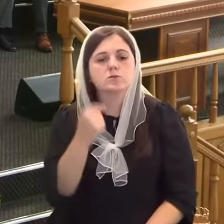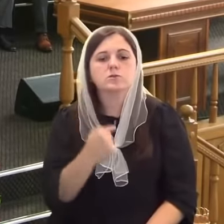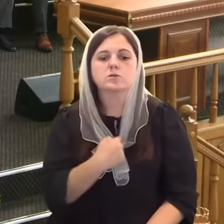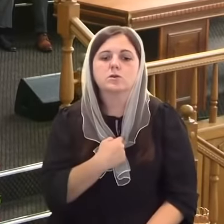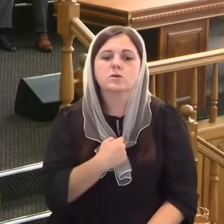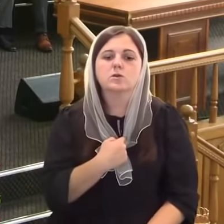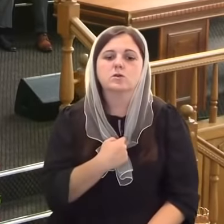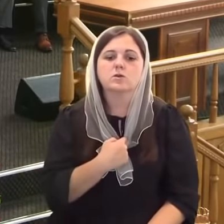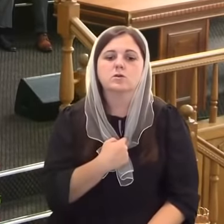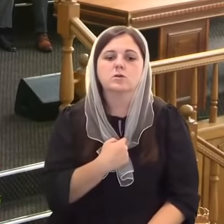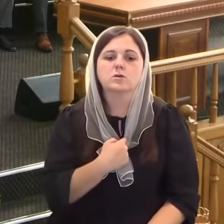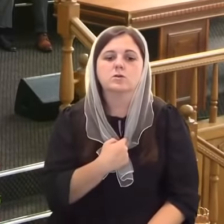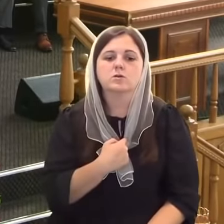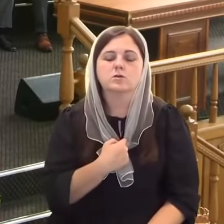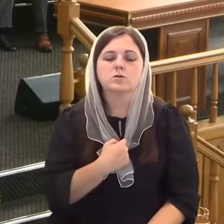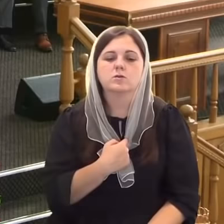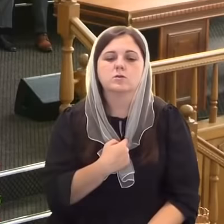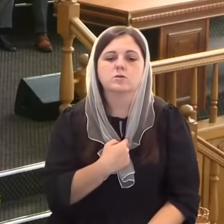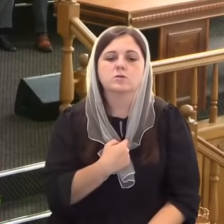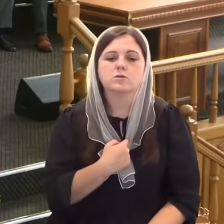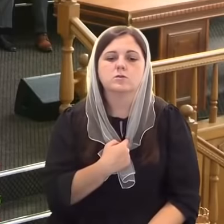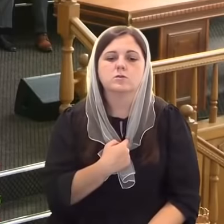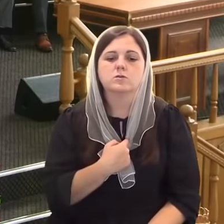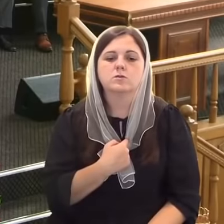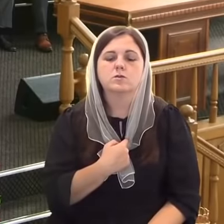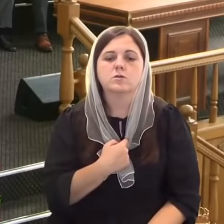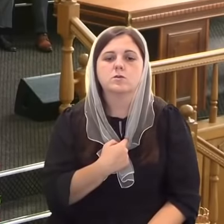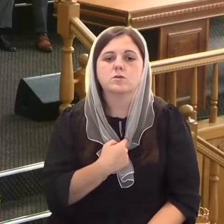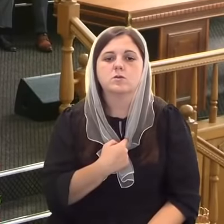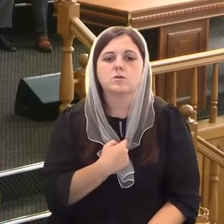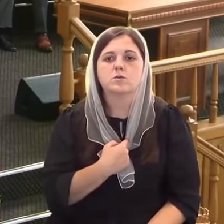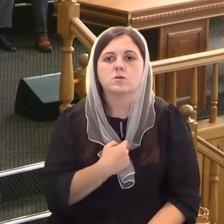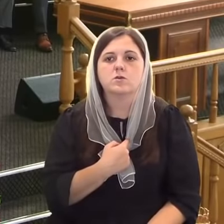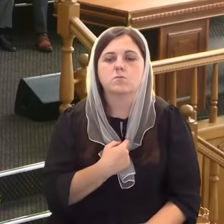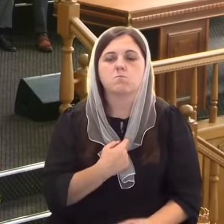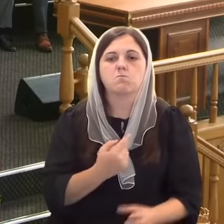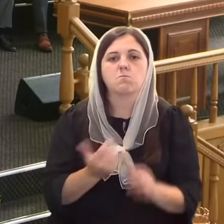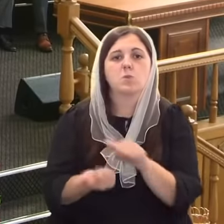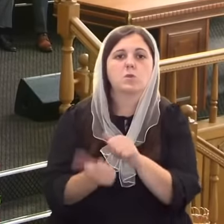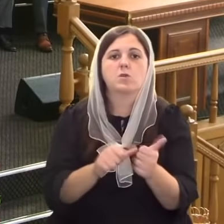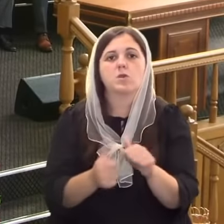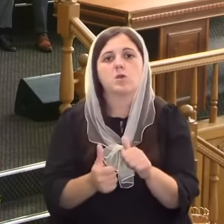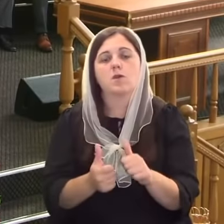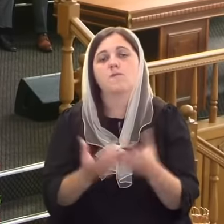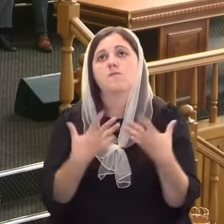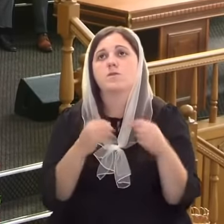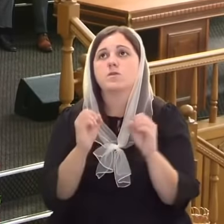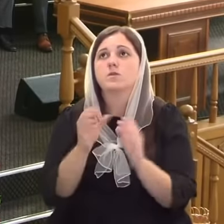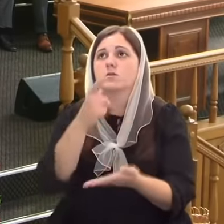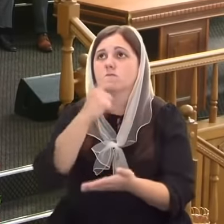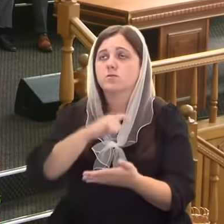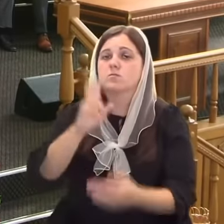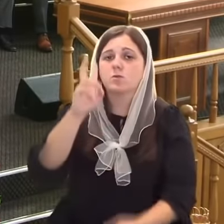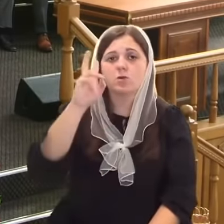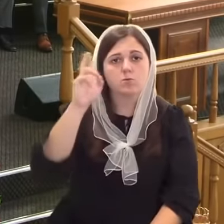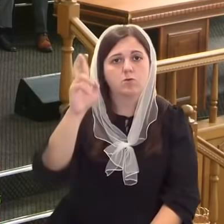свидетельства. Я помню, что 15 лет я заключил завет с Богом. Я отдал себя Богу.